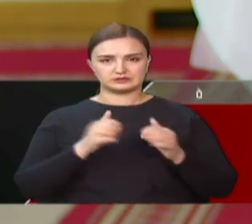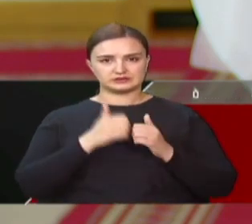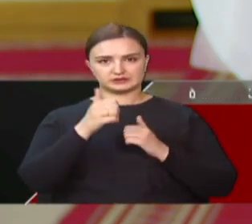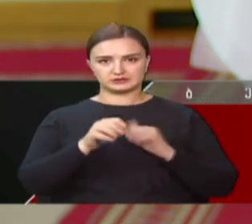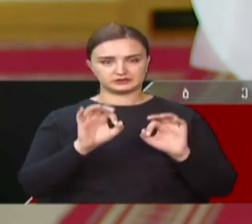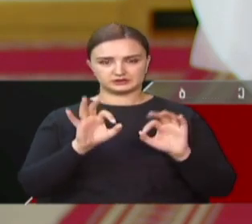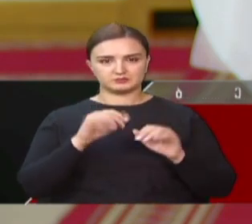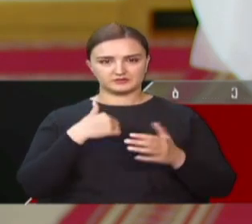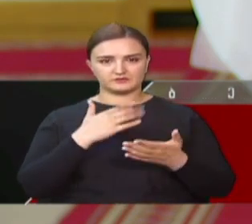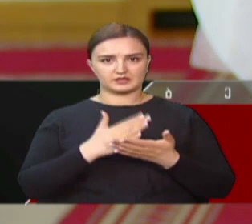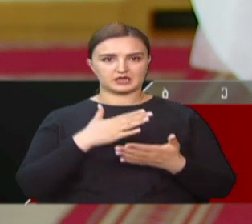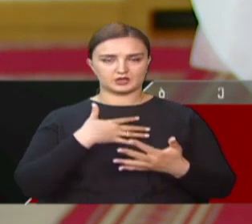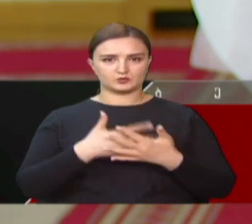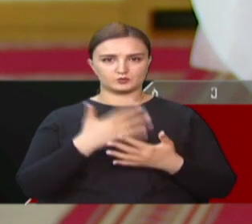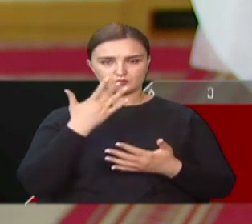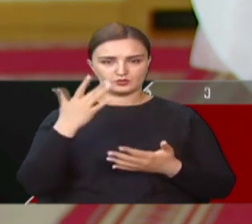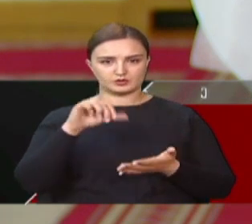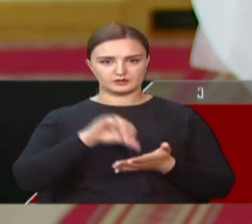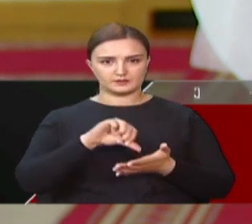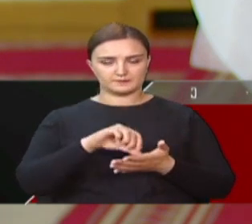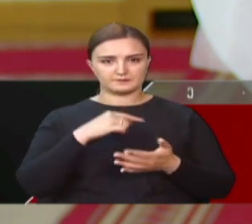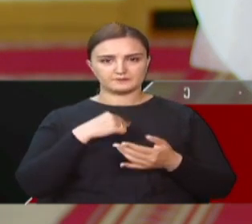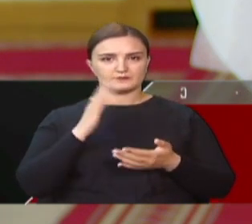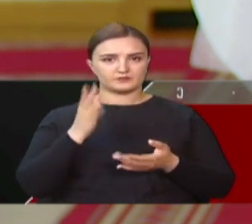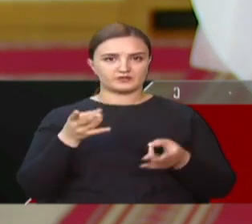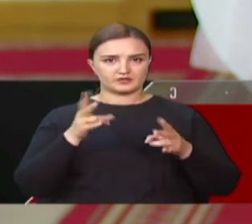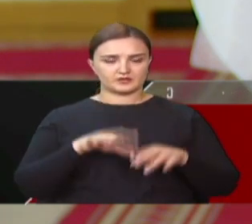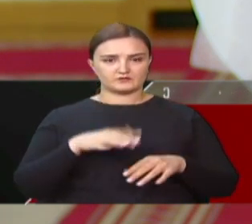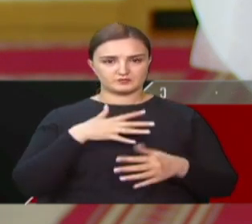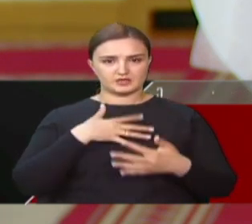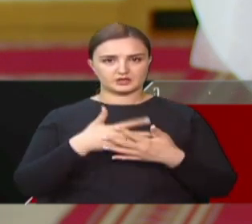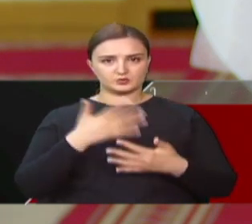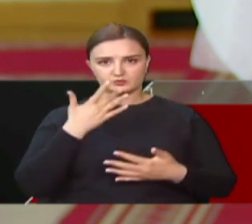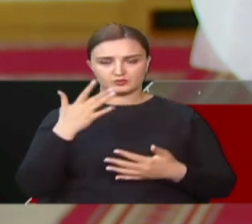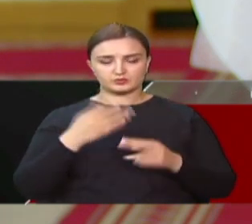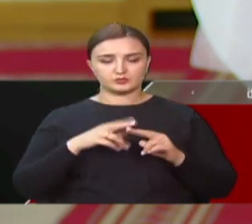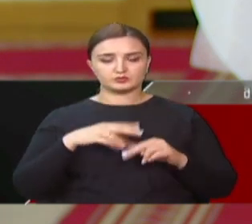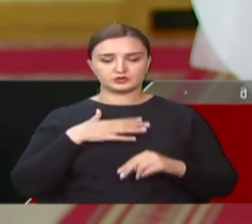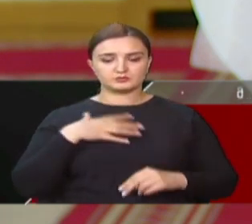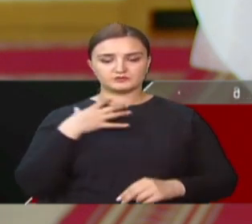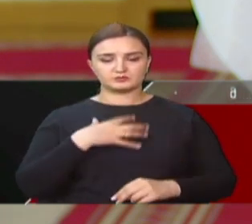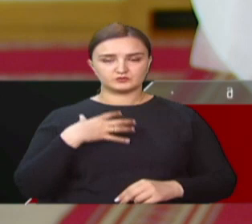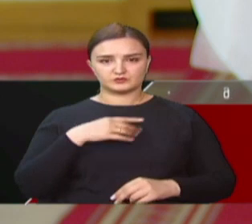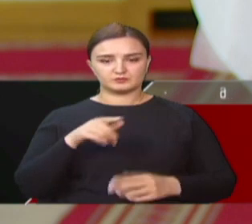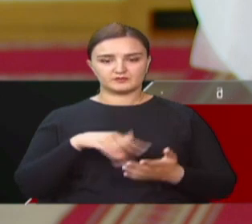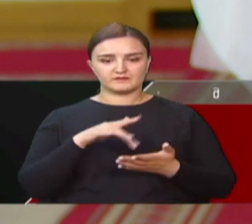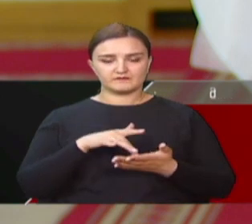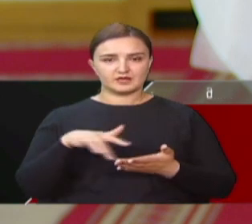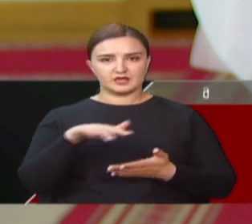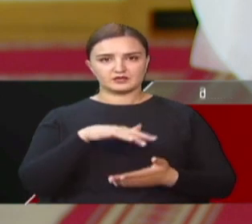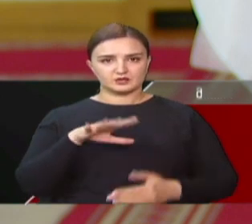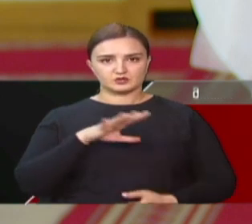ვარ აქტიურ პოლიტიკაში, ვაპირებ, რომ დავრჩი აქტიურ პოლიტიკაში, იმიტომ რომ ჩემთვის ძალიან მნიშვნელოვანია ამ ქვეყანას კონდეს